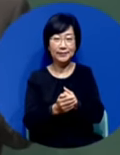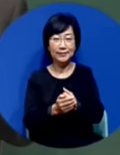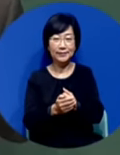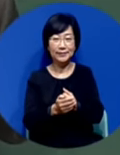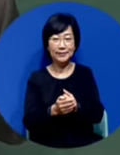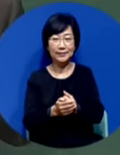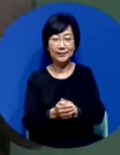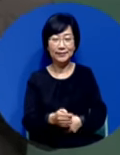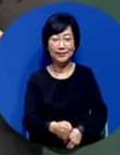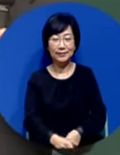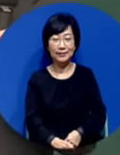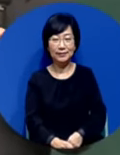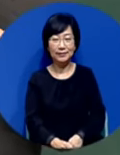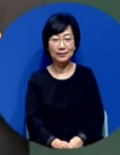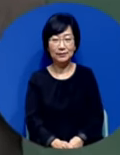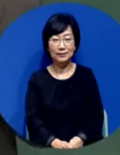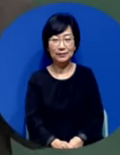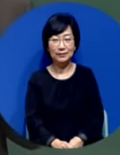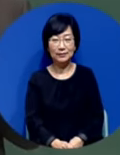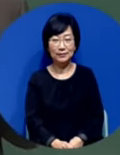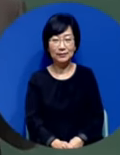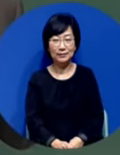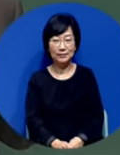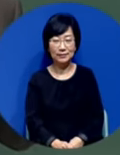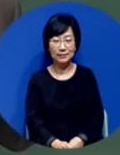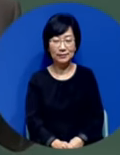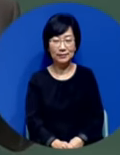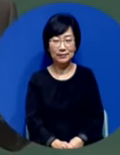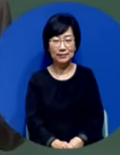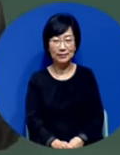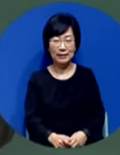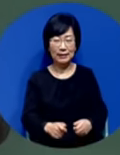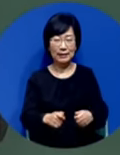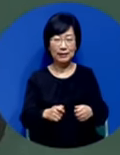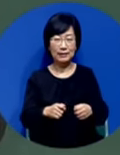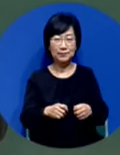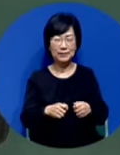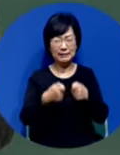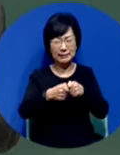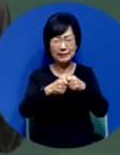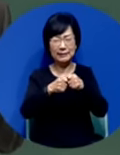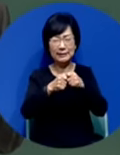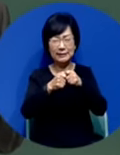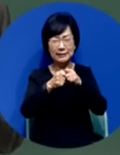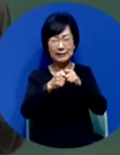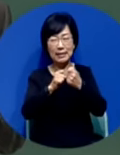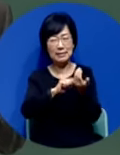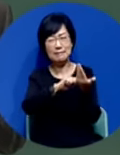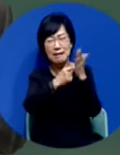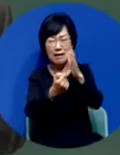죽었다가 다 할 수 없으니까 너무 피했다 그러다 너무 많이 하면 그것도 안 되잖아요. 가만 놔두니까 이래 된 거예요, 이게.